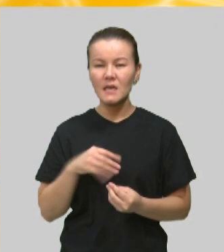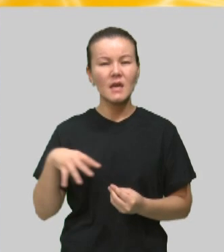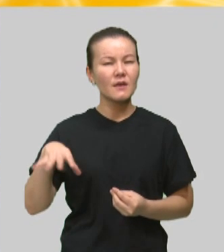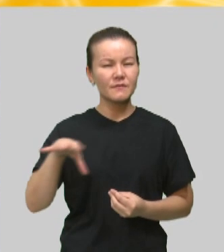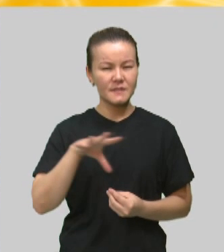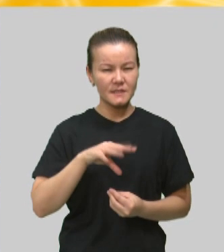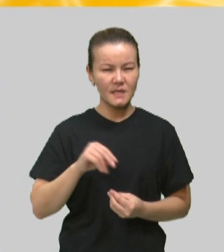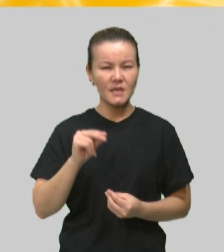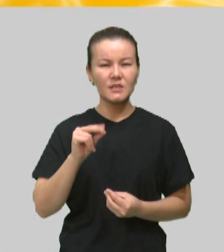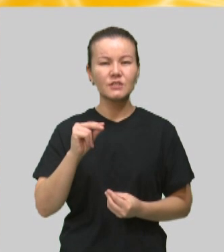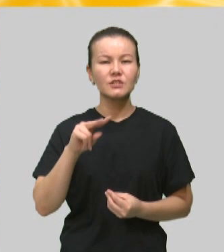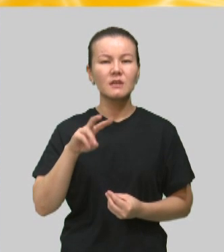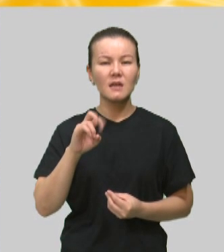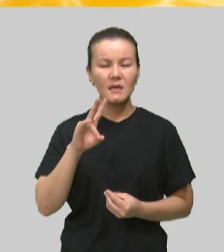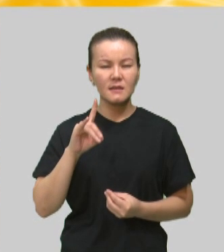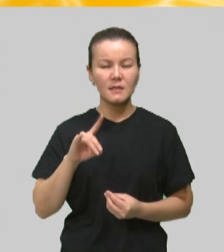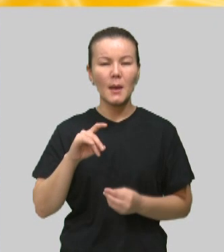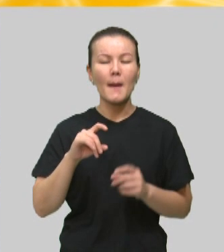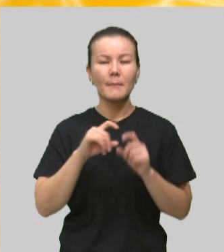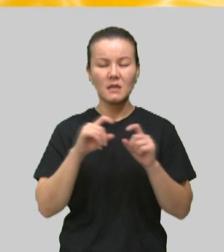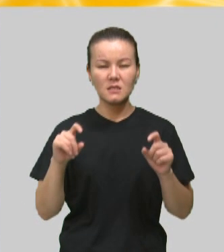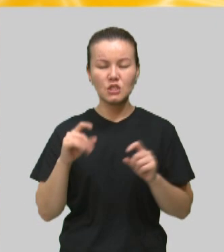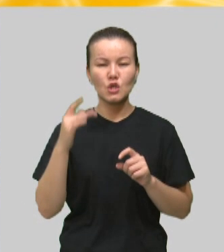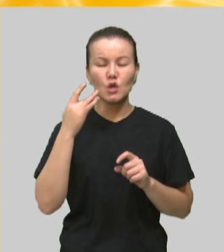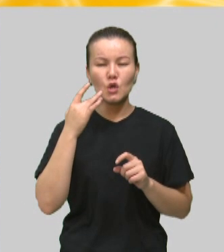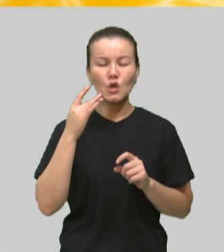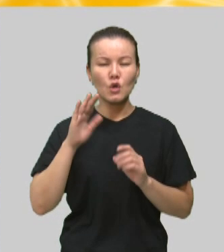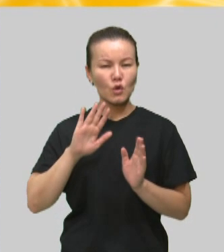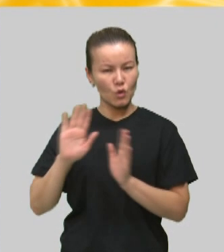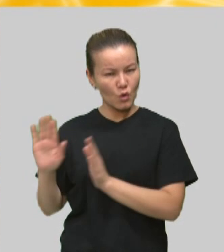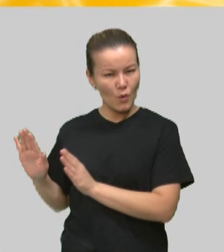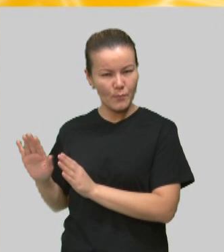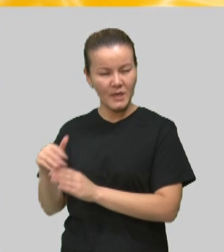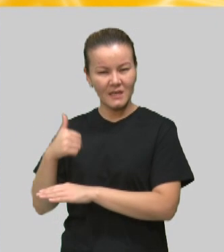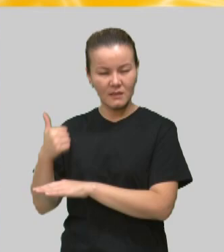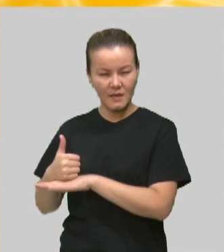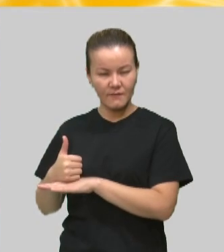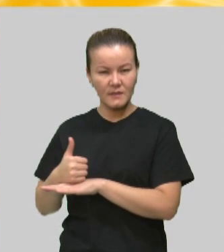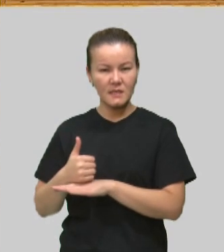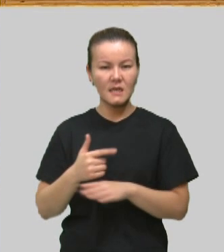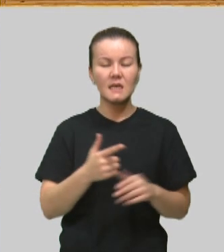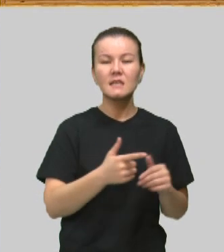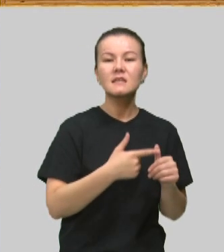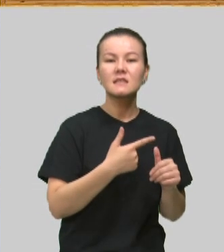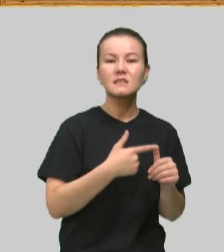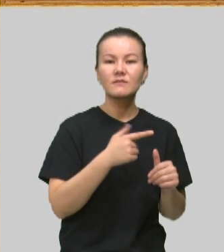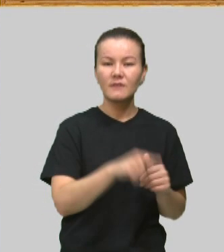Все члены предложения, кроме главных, называются